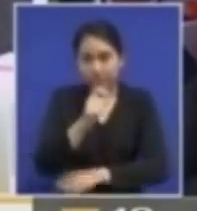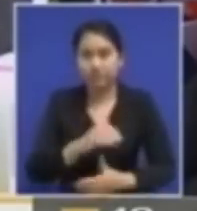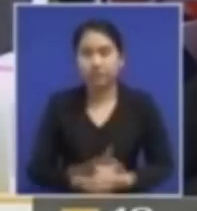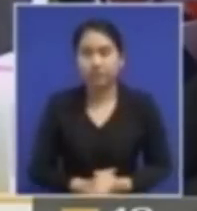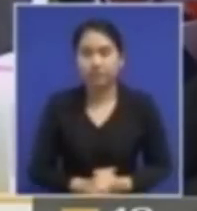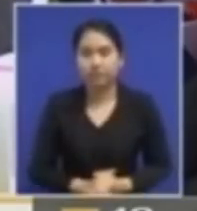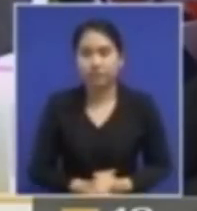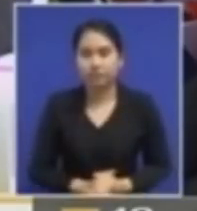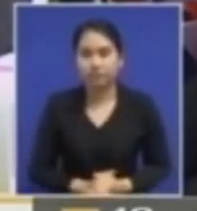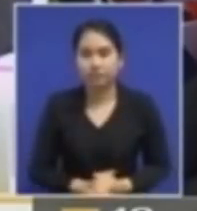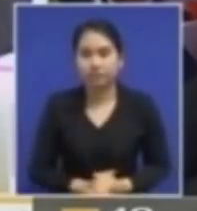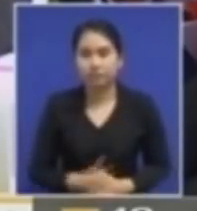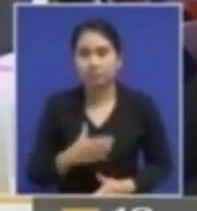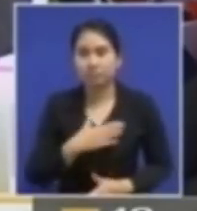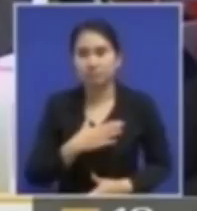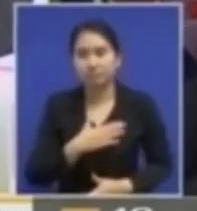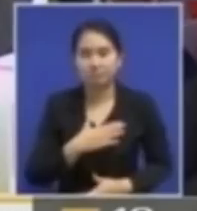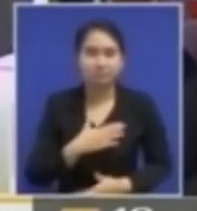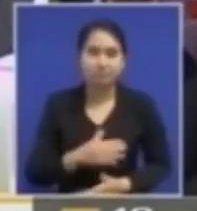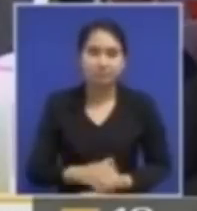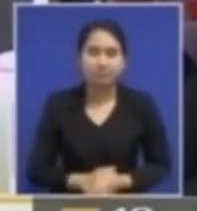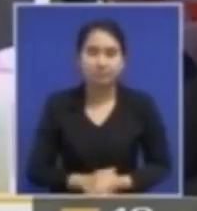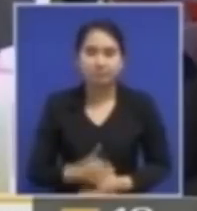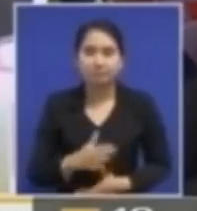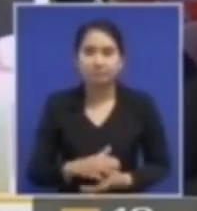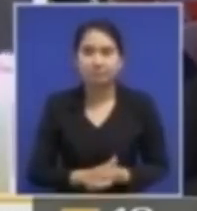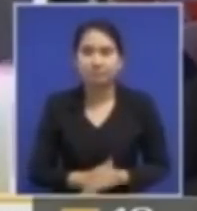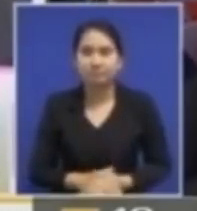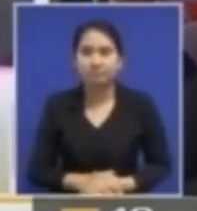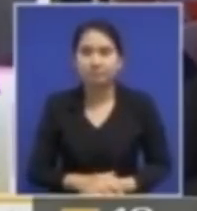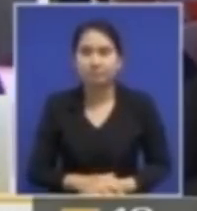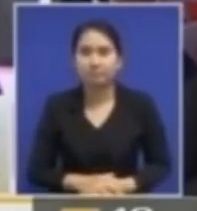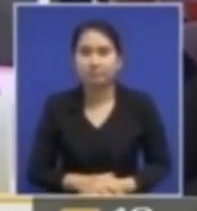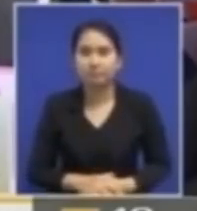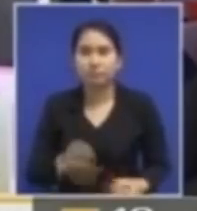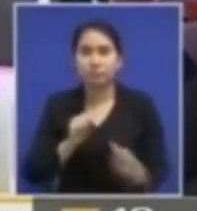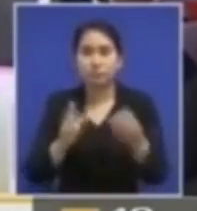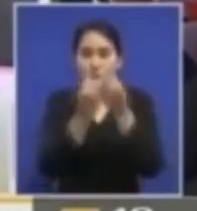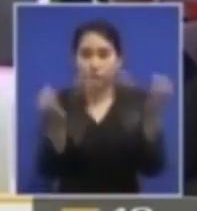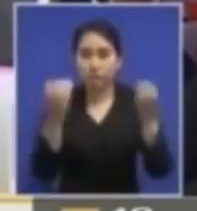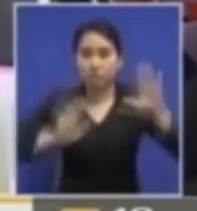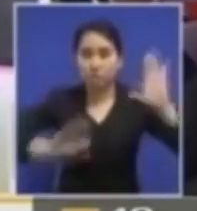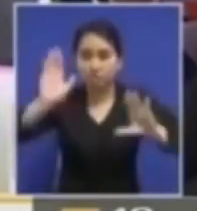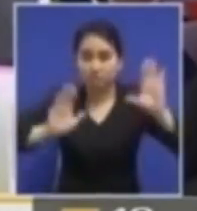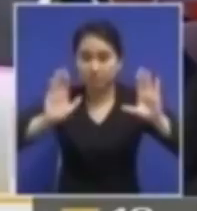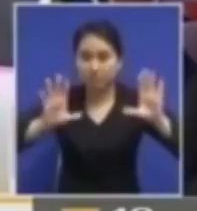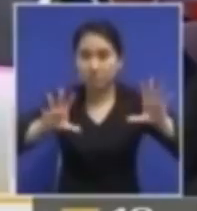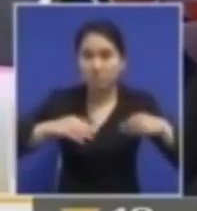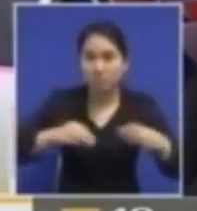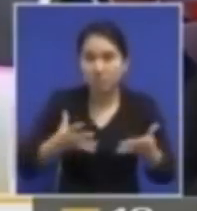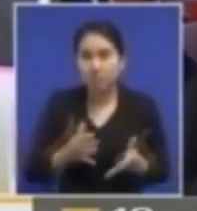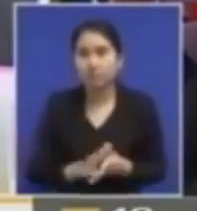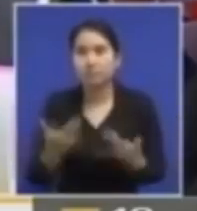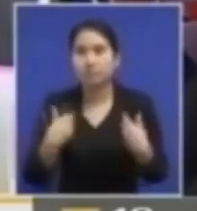ะไม่เลื่อมใสไม่ศรัทธาไม่ยึดมั่นในการปกครองระบอบประชาธิปไตยแล้วเนี่ยยังให้ระบอบการ